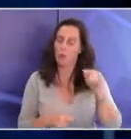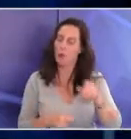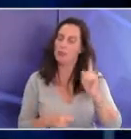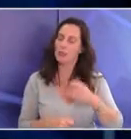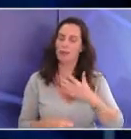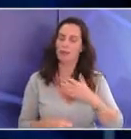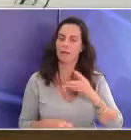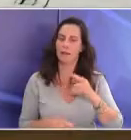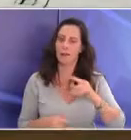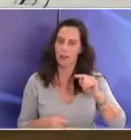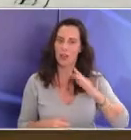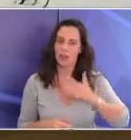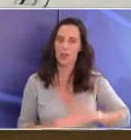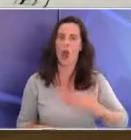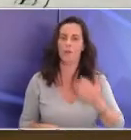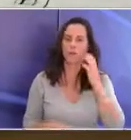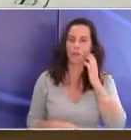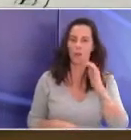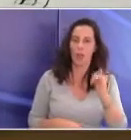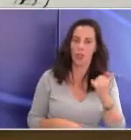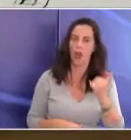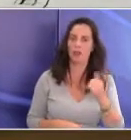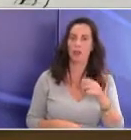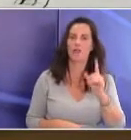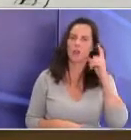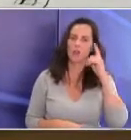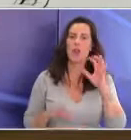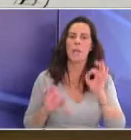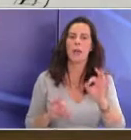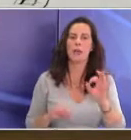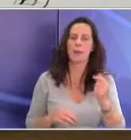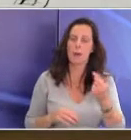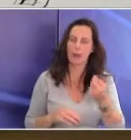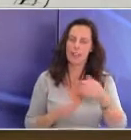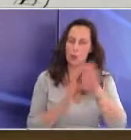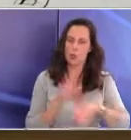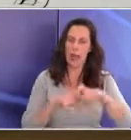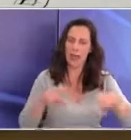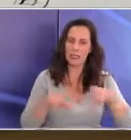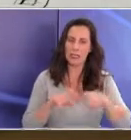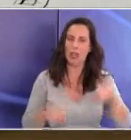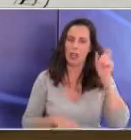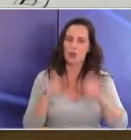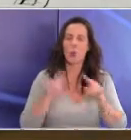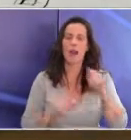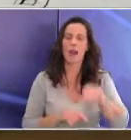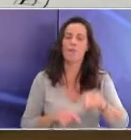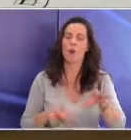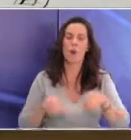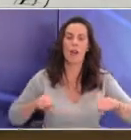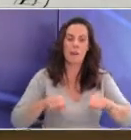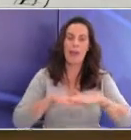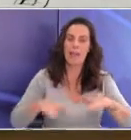צריך לכוון את האוהדים. אז נכון, אבל אני חושבת שבאמת אם המחירים יהיו קצת יותר זולים, אז אנשים יוכלו לבוא עם הילדים